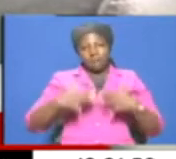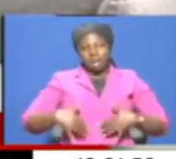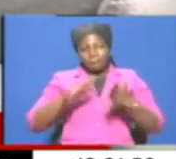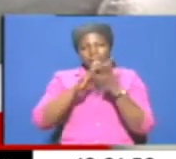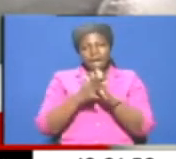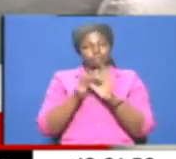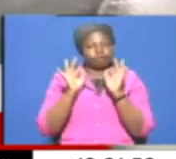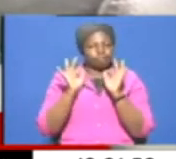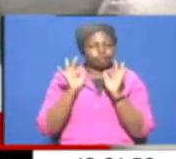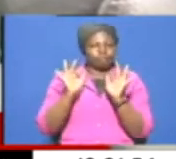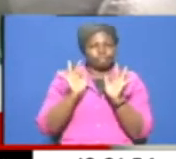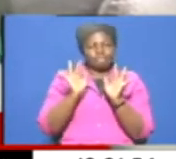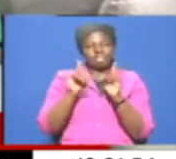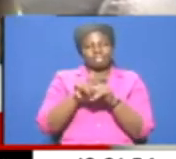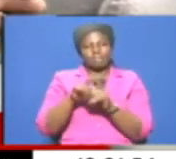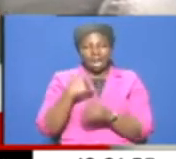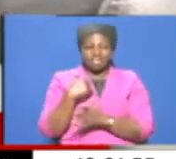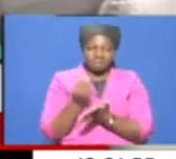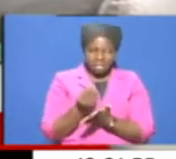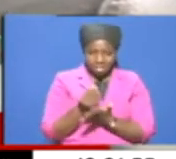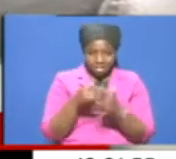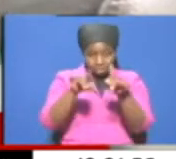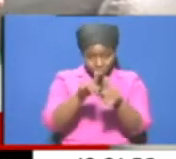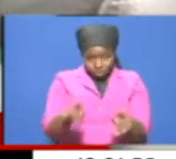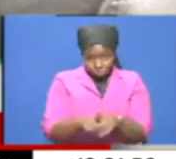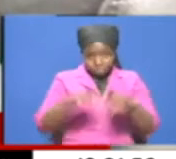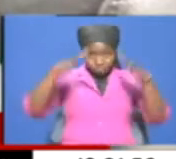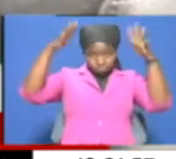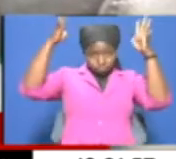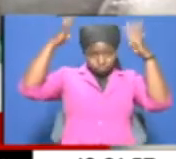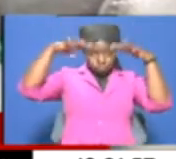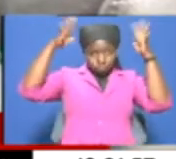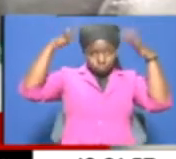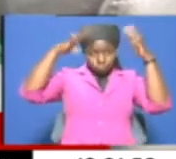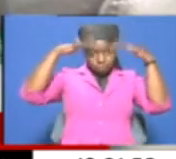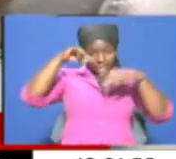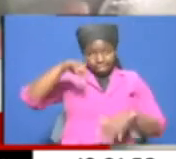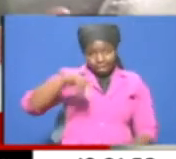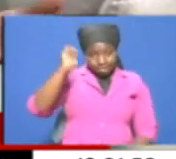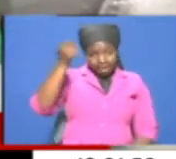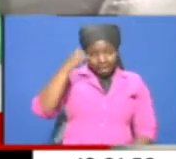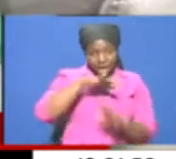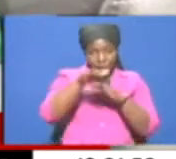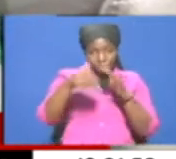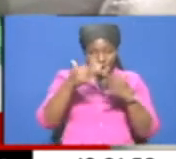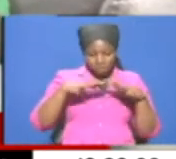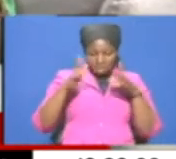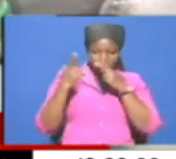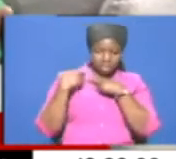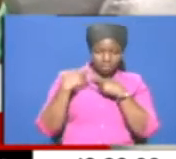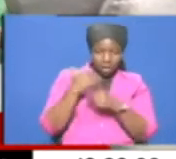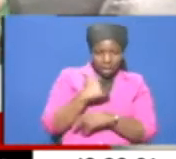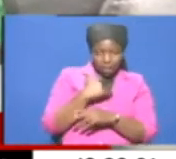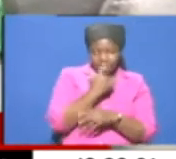imekuwa na wale, iwe na pesa, na pia mvua iwe iko. Na Kenya hii kila mtu ako na jukumu, na kila mtu